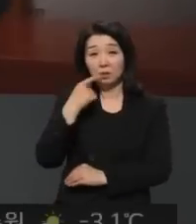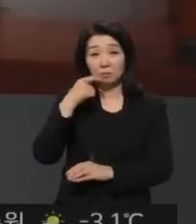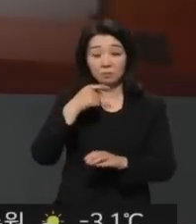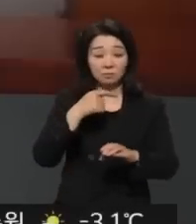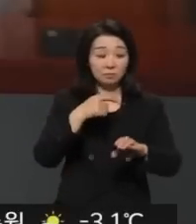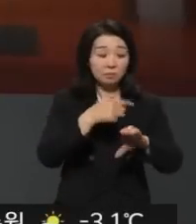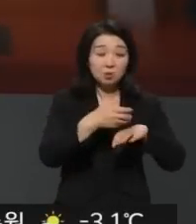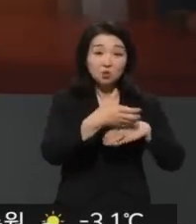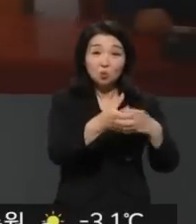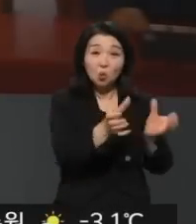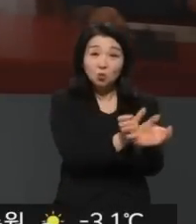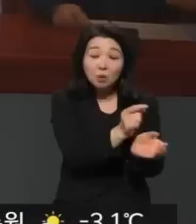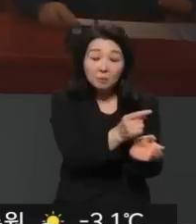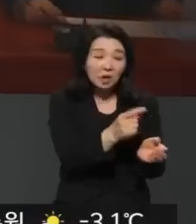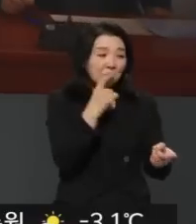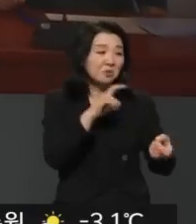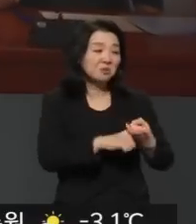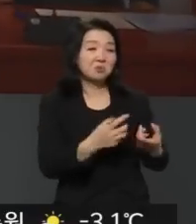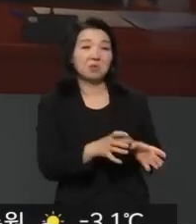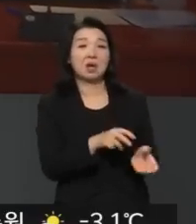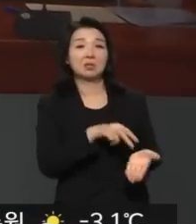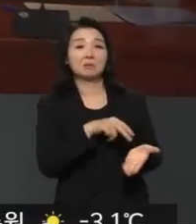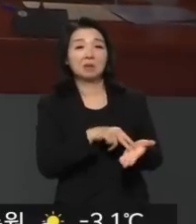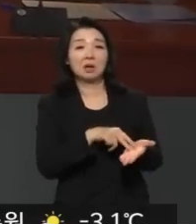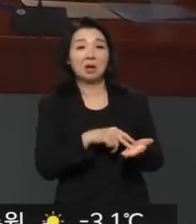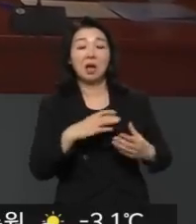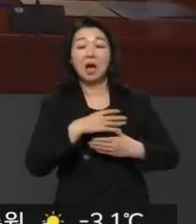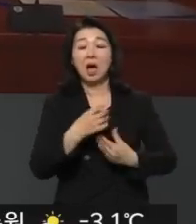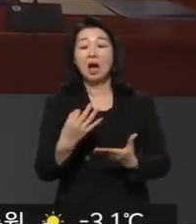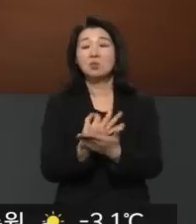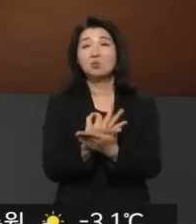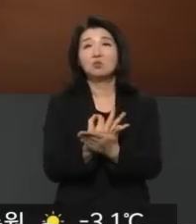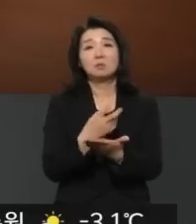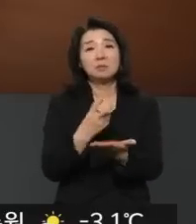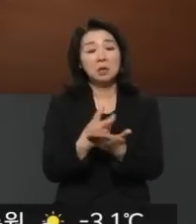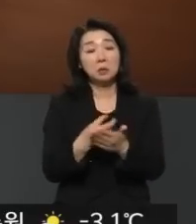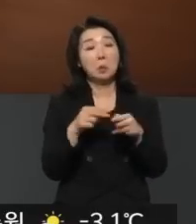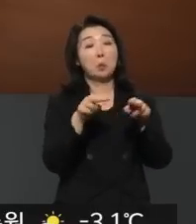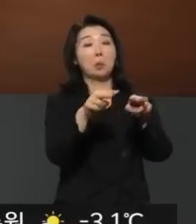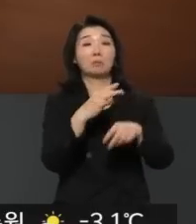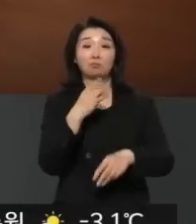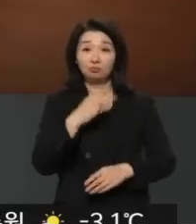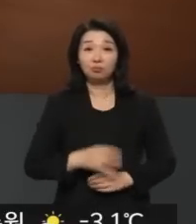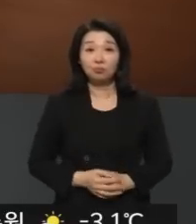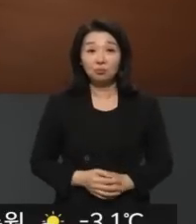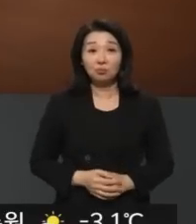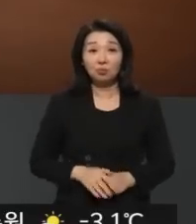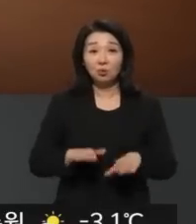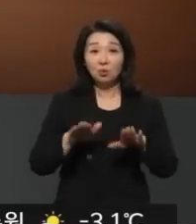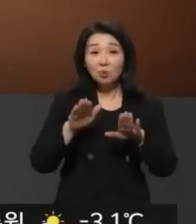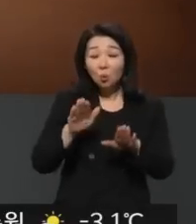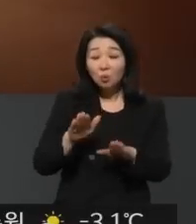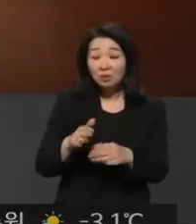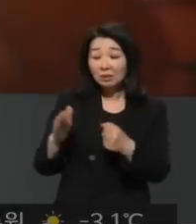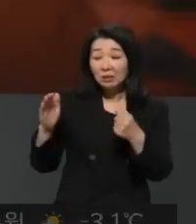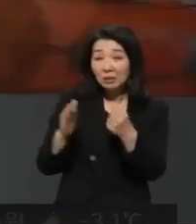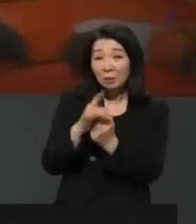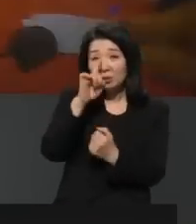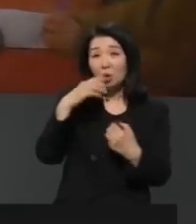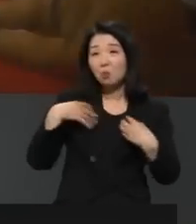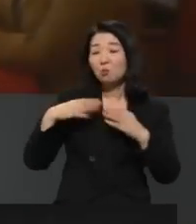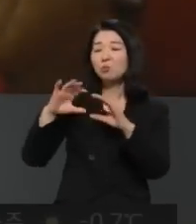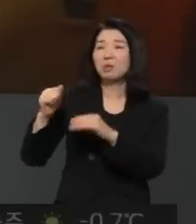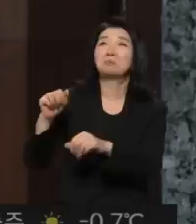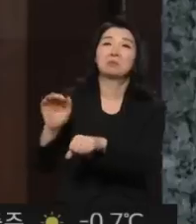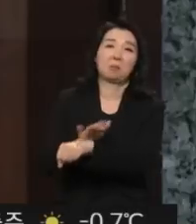민주노총과 한편으로 묶는 민주당도 안전운임제 여전히 바라보고만 있죠. 오늘은 그 탓을 정부와 국민의힘에게